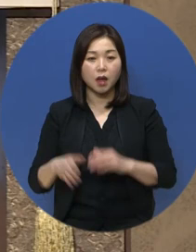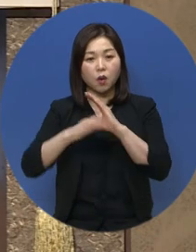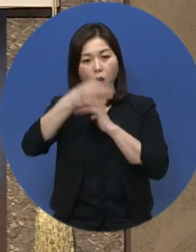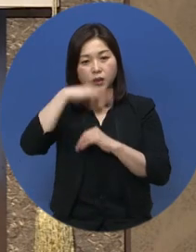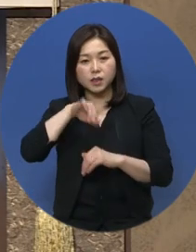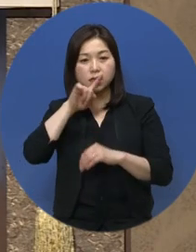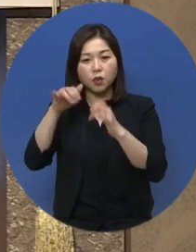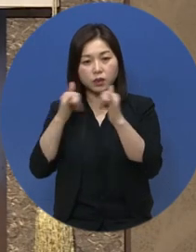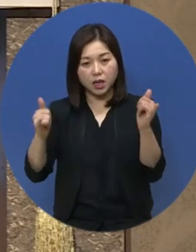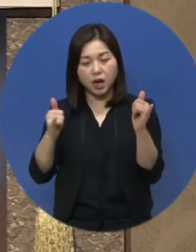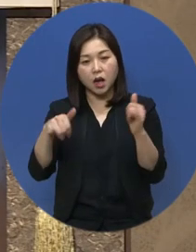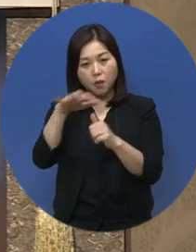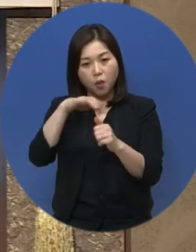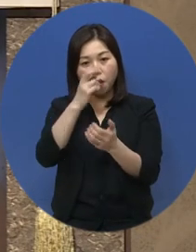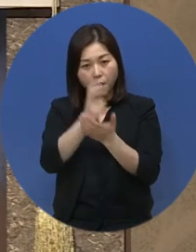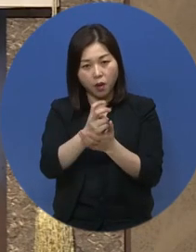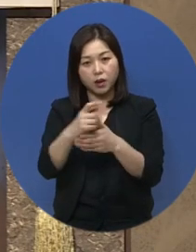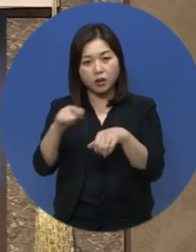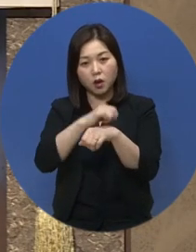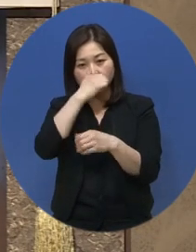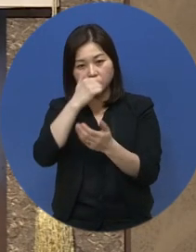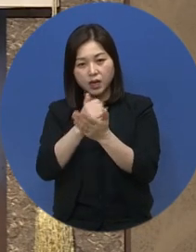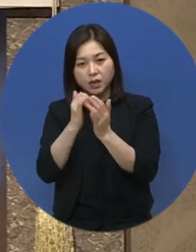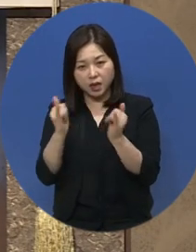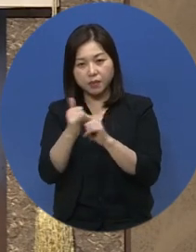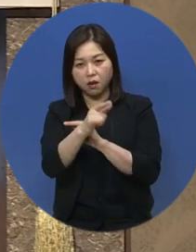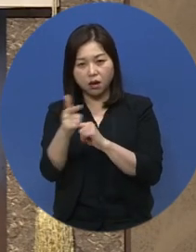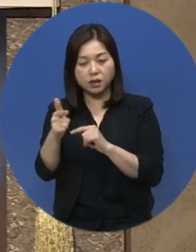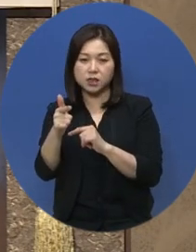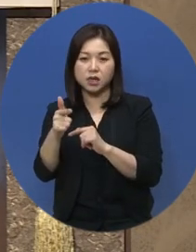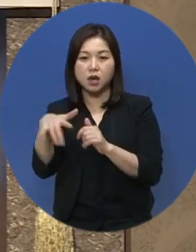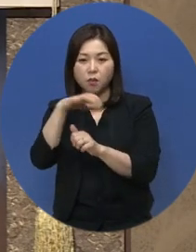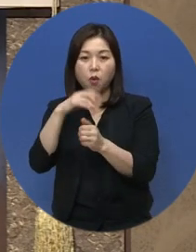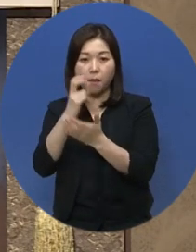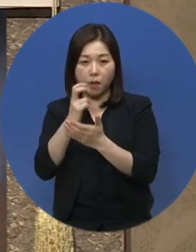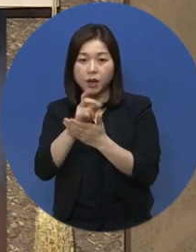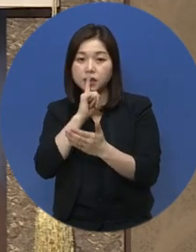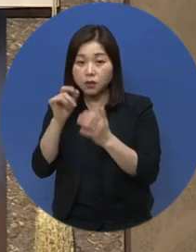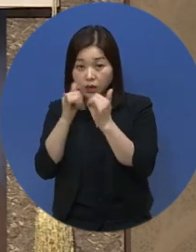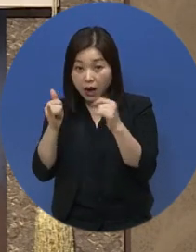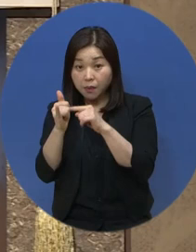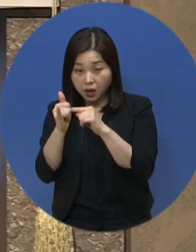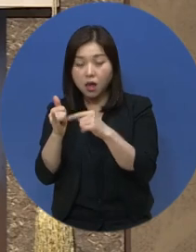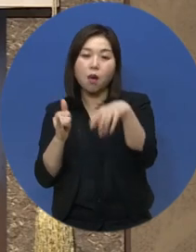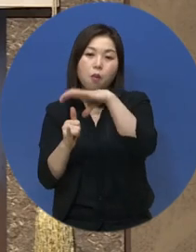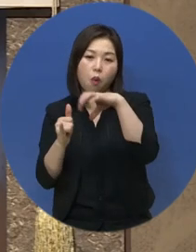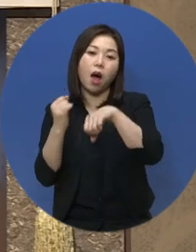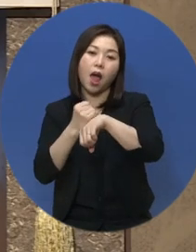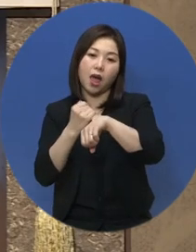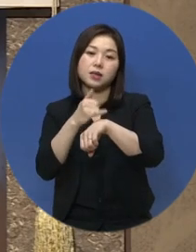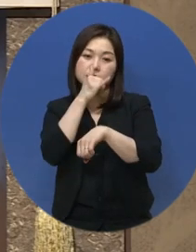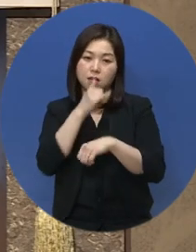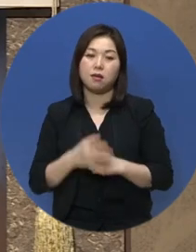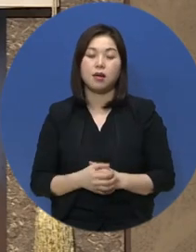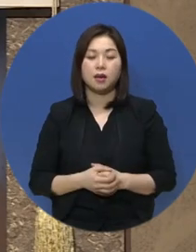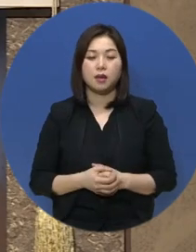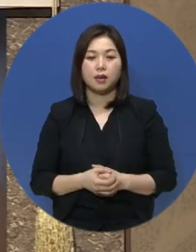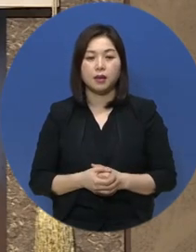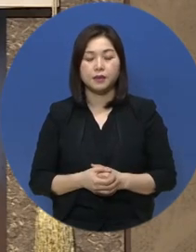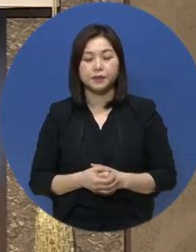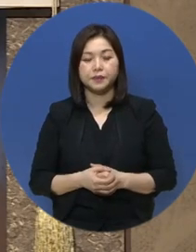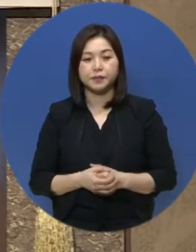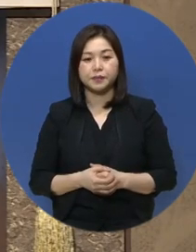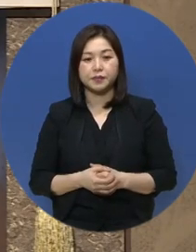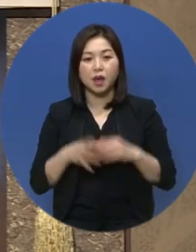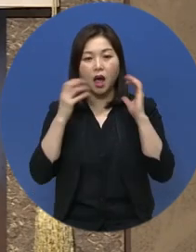공익신고자보호법이나 특정범죄자 등 보호법에 의해서 신고자를 보호하는 장치가 다 마련이 되어 있어요. 그래서